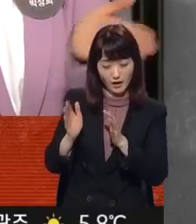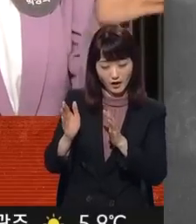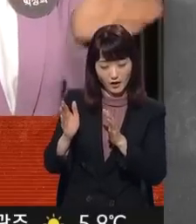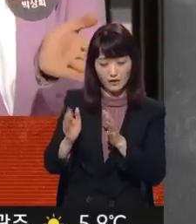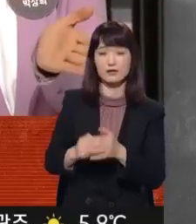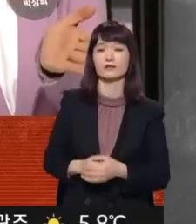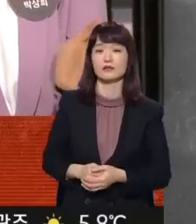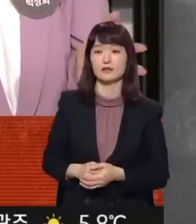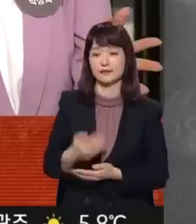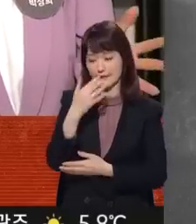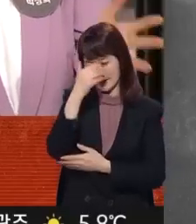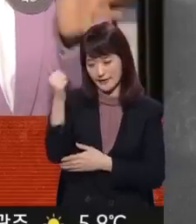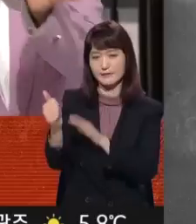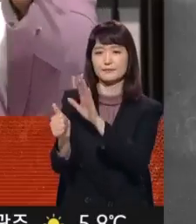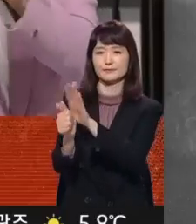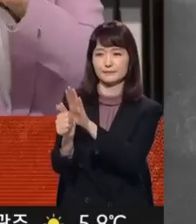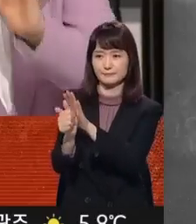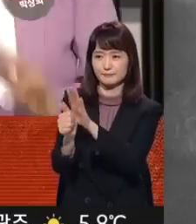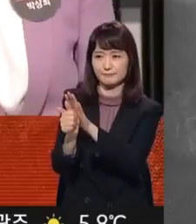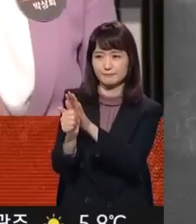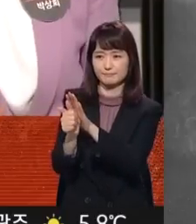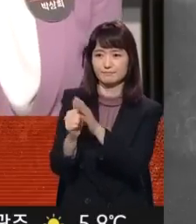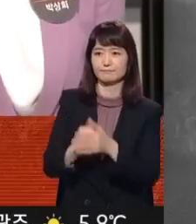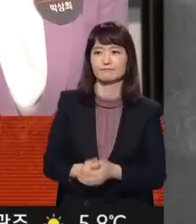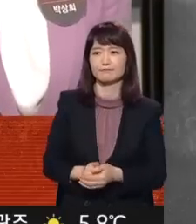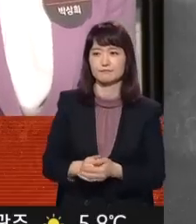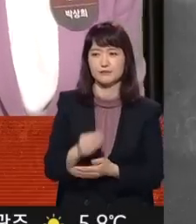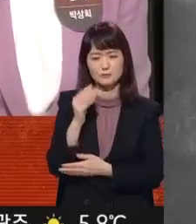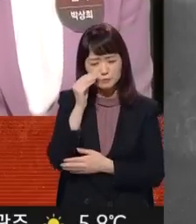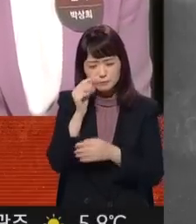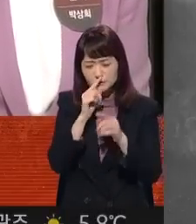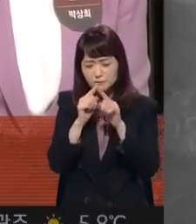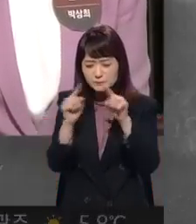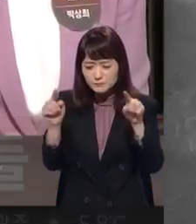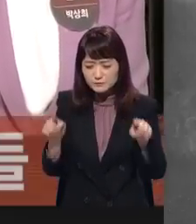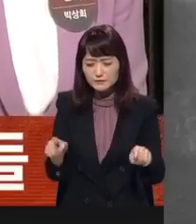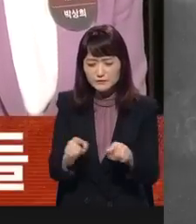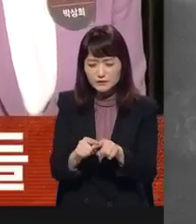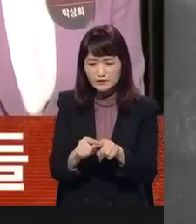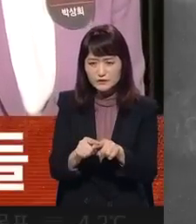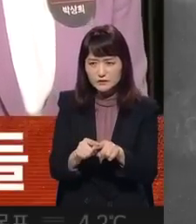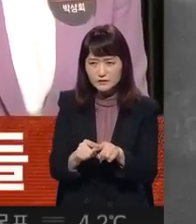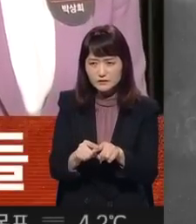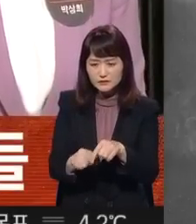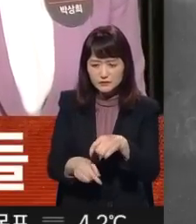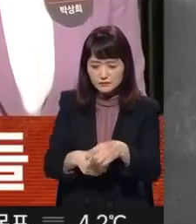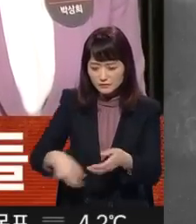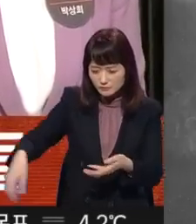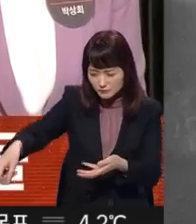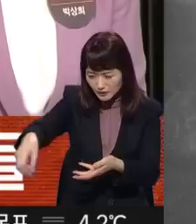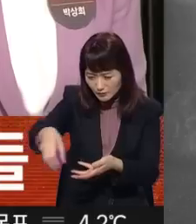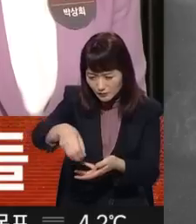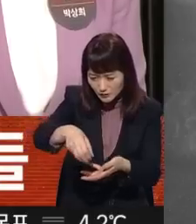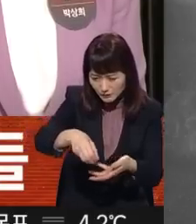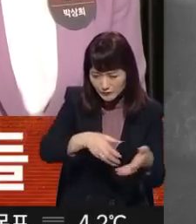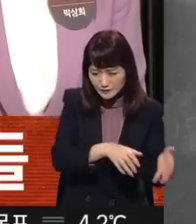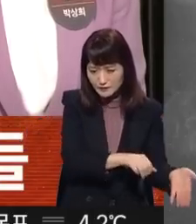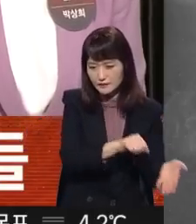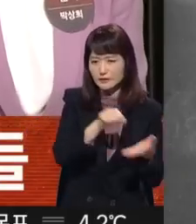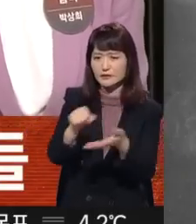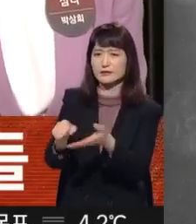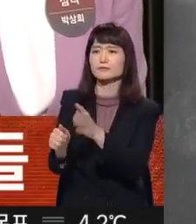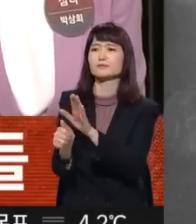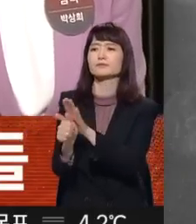다 도와서 폐지를 이렇게 쌓아놓고 그제서야 자기 갈 길을 갔다고 합니다 어느 집 자식인지 너무